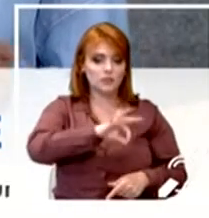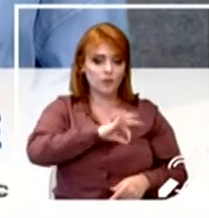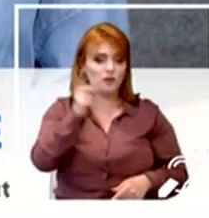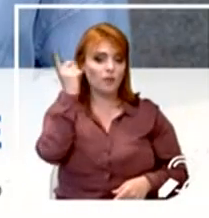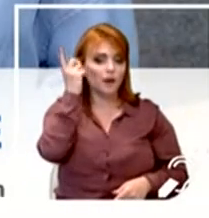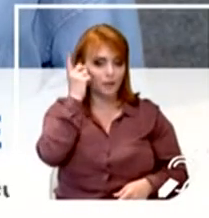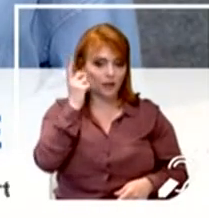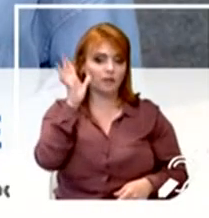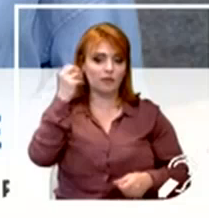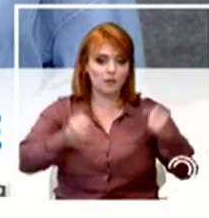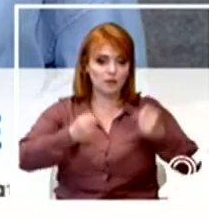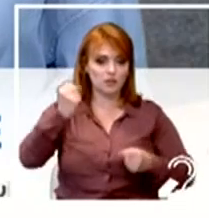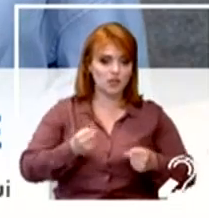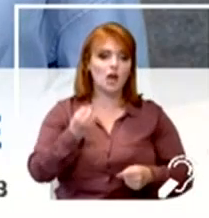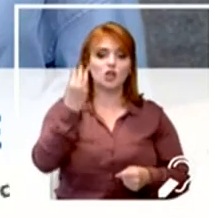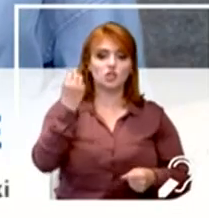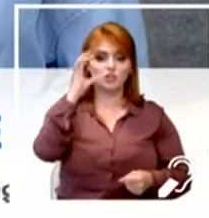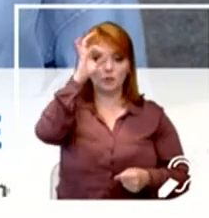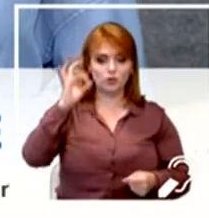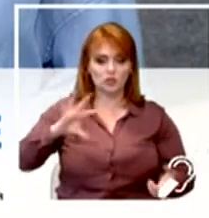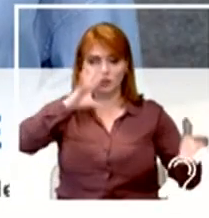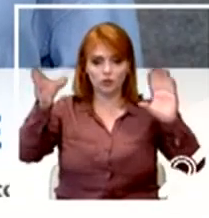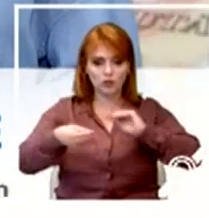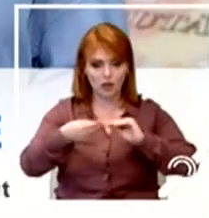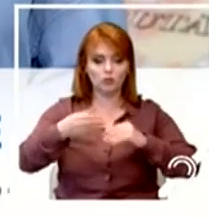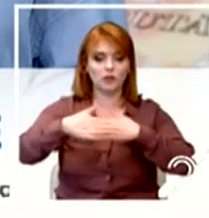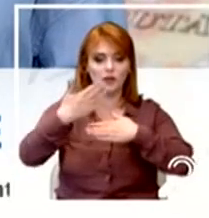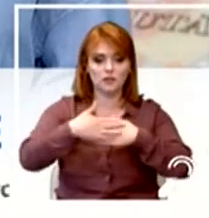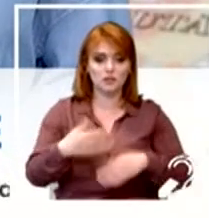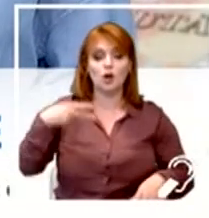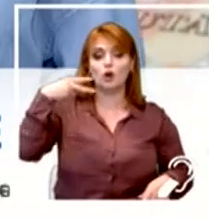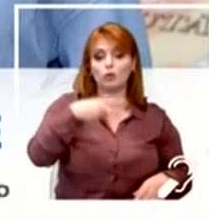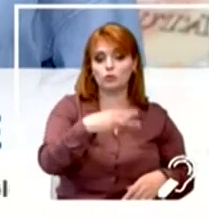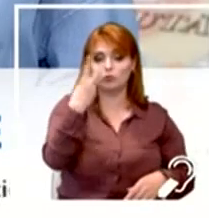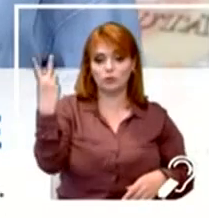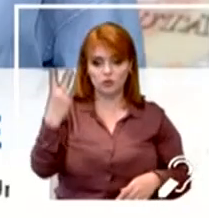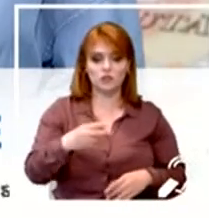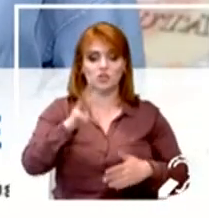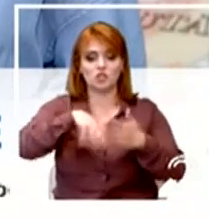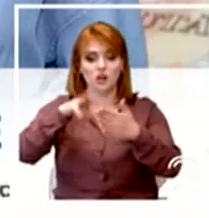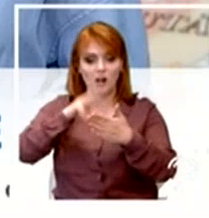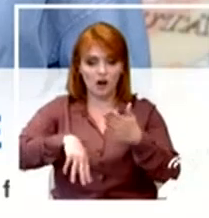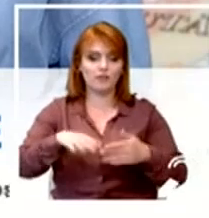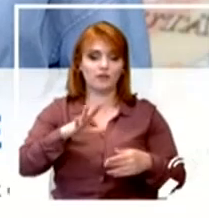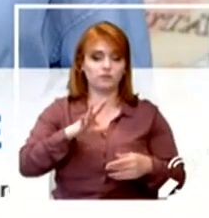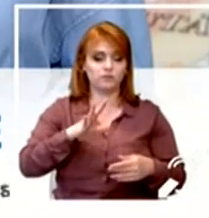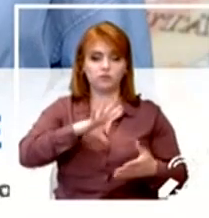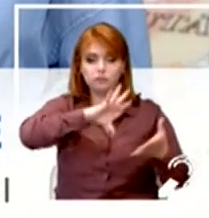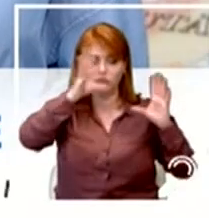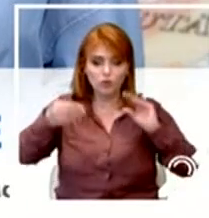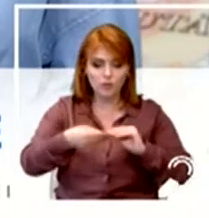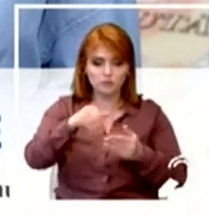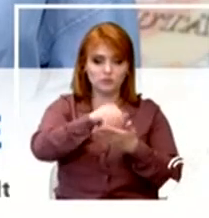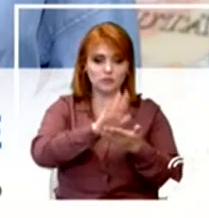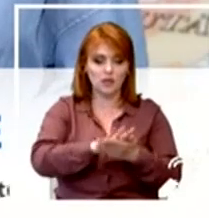aproape 14% din totalul sancțiunilor. În 2022, amenzile au avut o valoare totală de